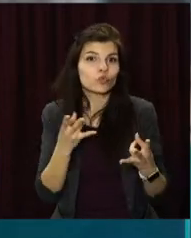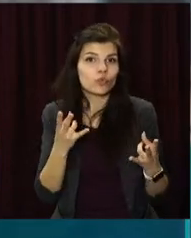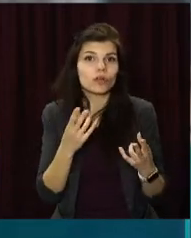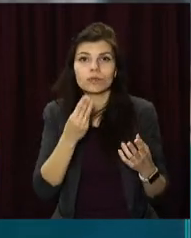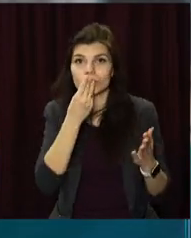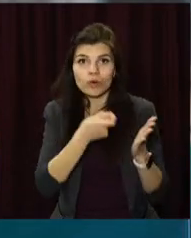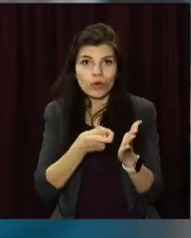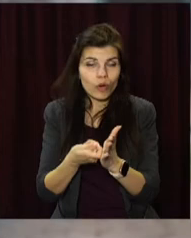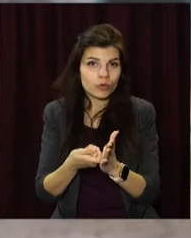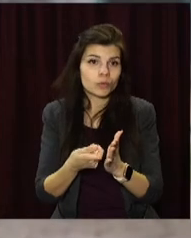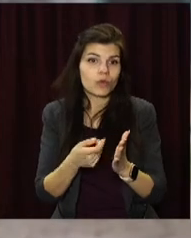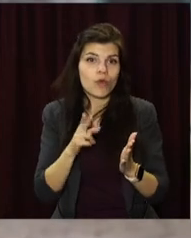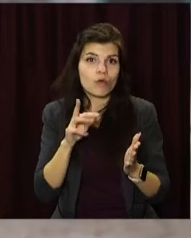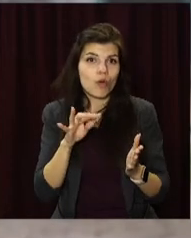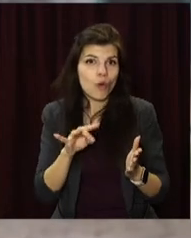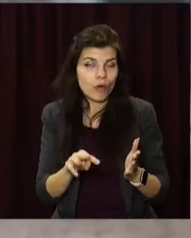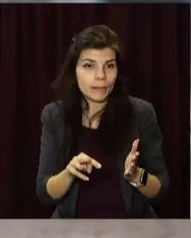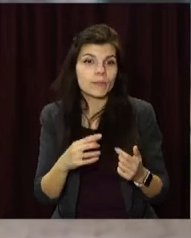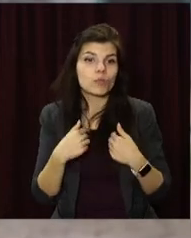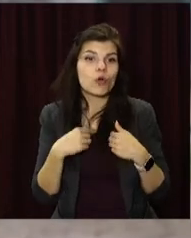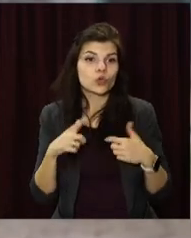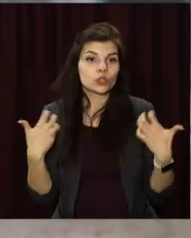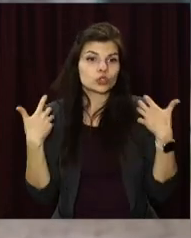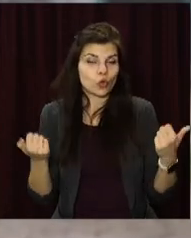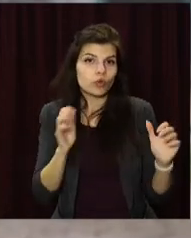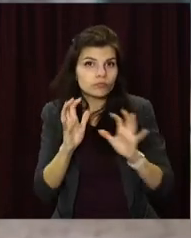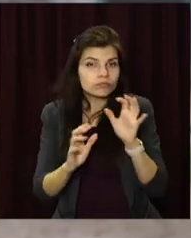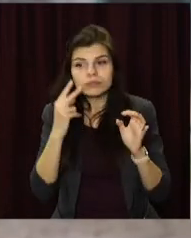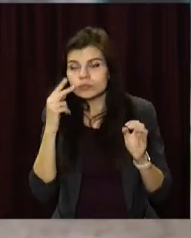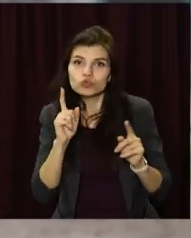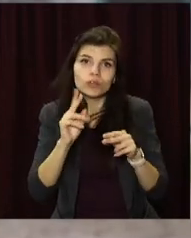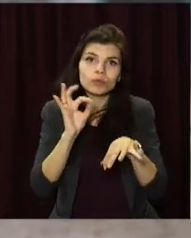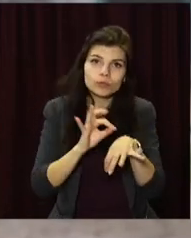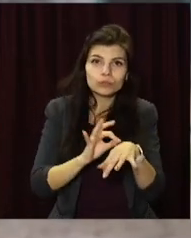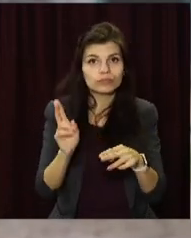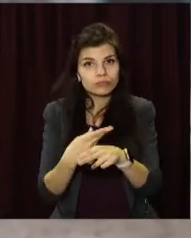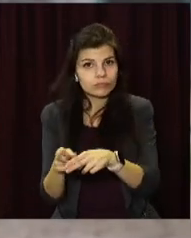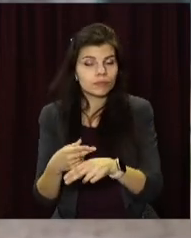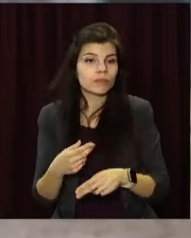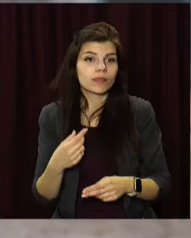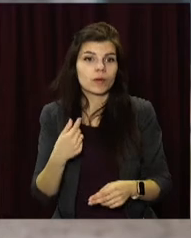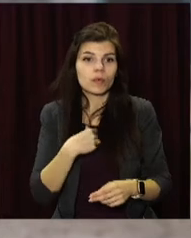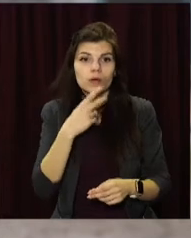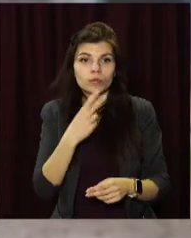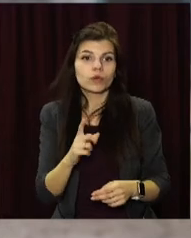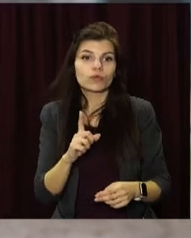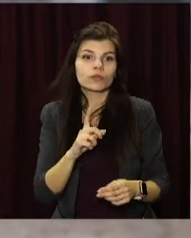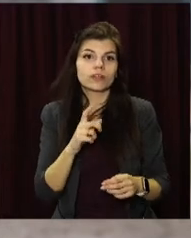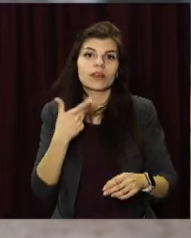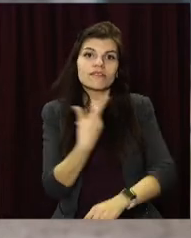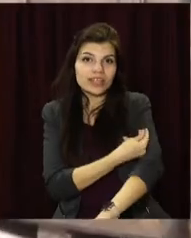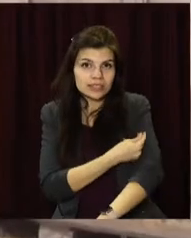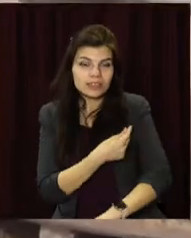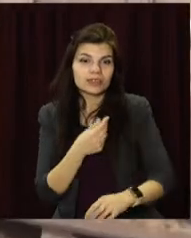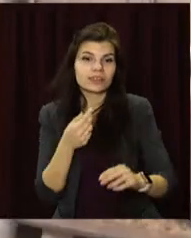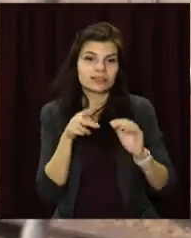корму для їхнього утримання. Також ми піклуємося про здоров'я наших підопічних, тому слідкуємо за обробками,